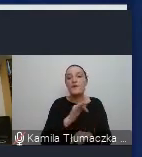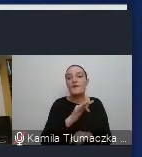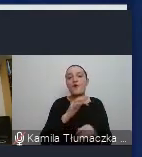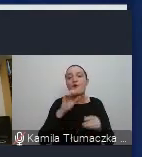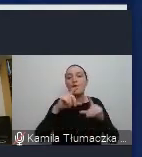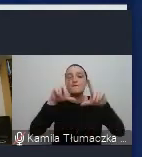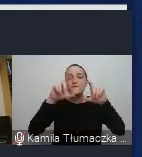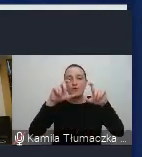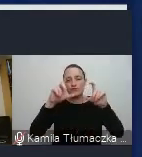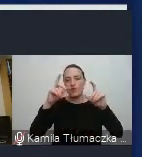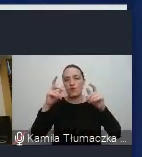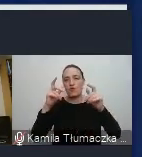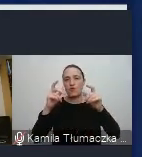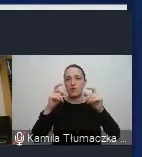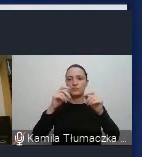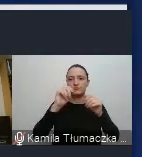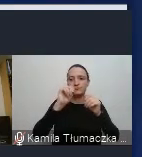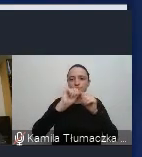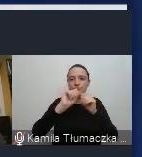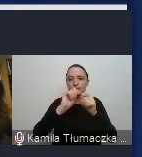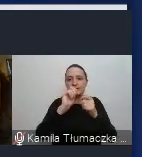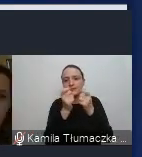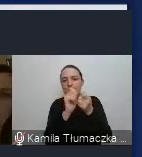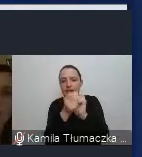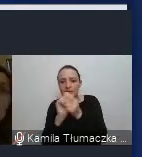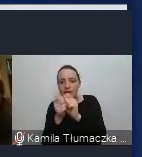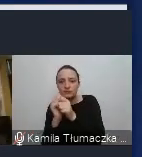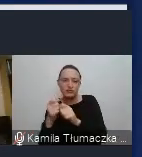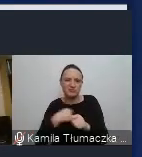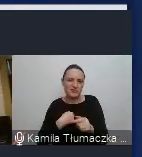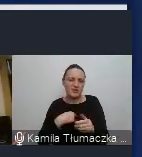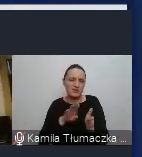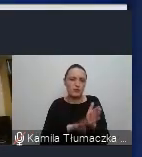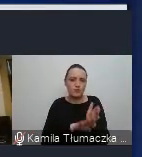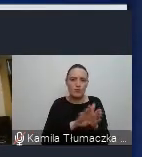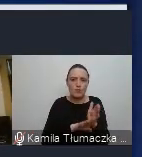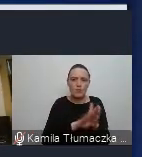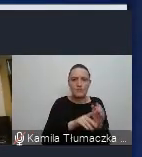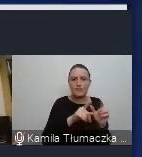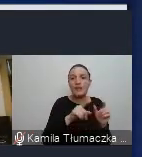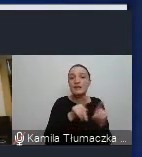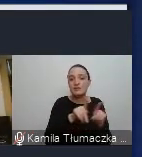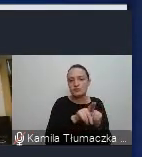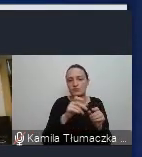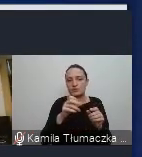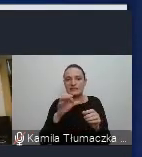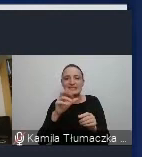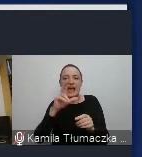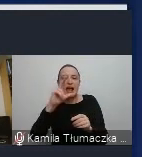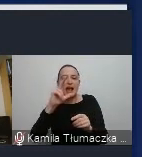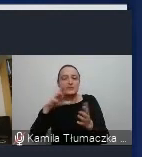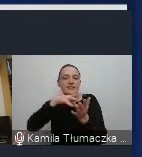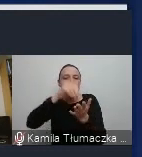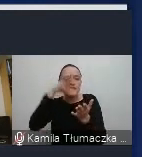telefonie, i w komputerze, tak? Ja korzystam z Microsoft Office Picture Manager, natomiast skaner w telefonie, w smartfonie